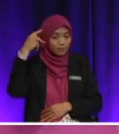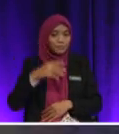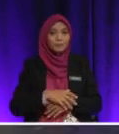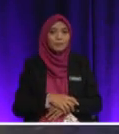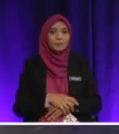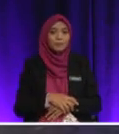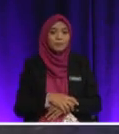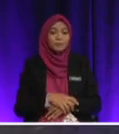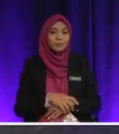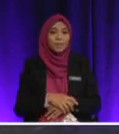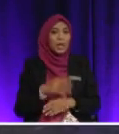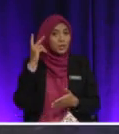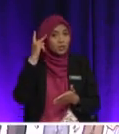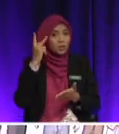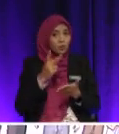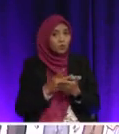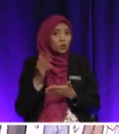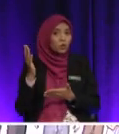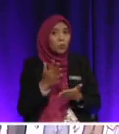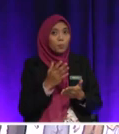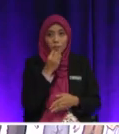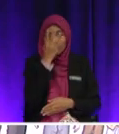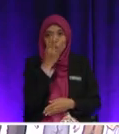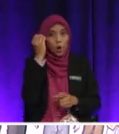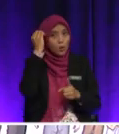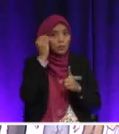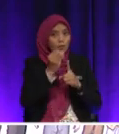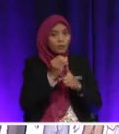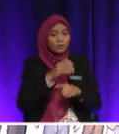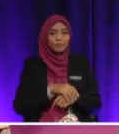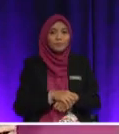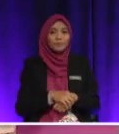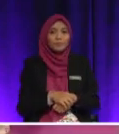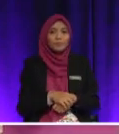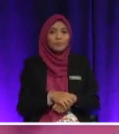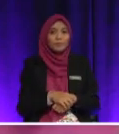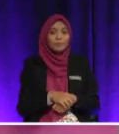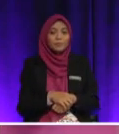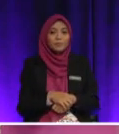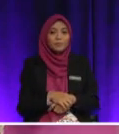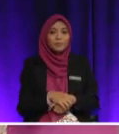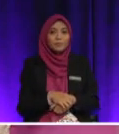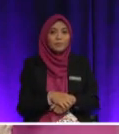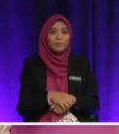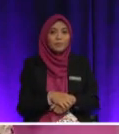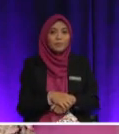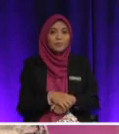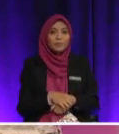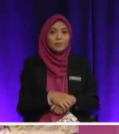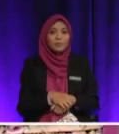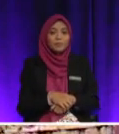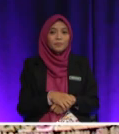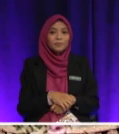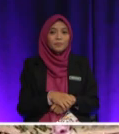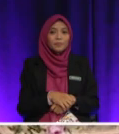apa kata Cikgu kongsikan dengan penonton objektif pembelajaran pada hari ini Oke terima kasih Oke Oke